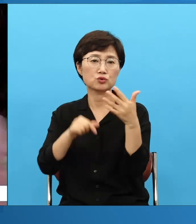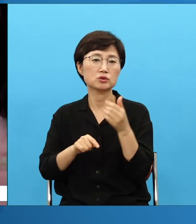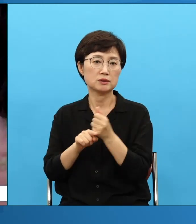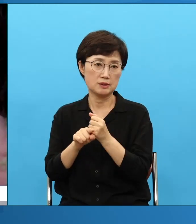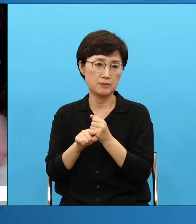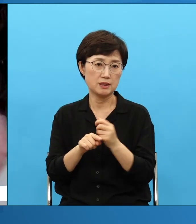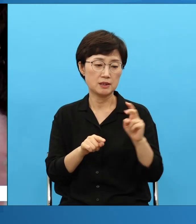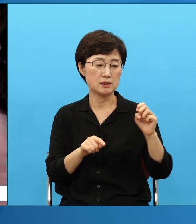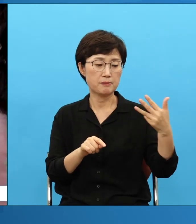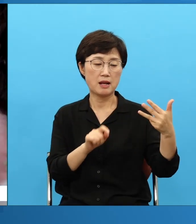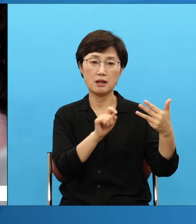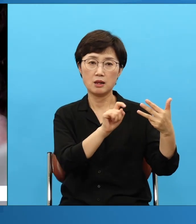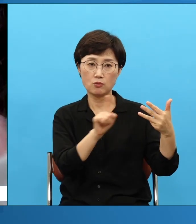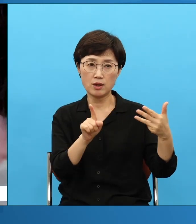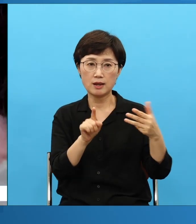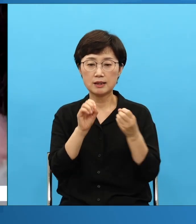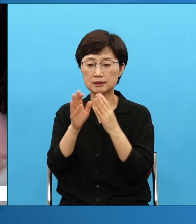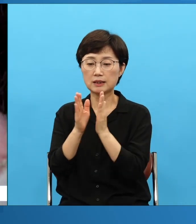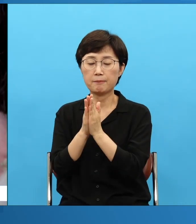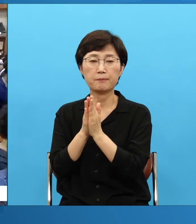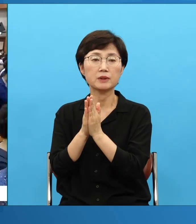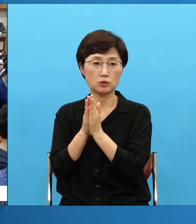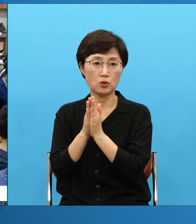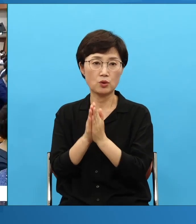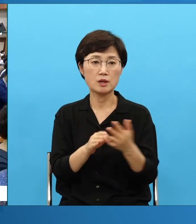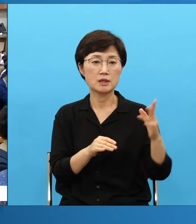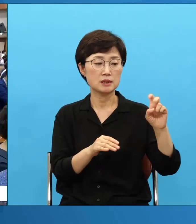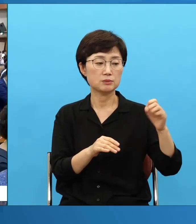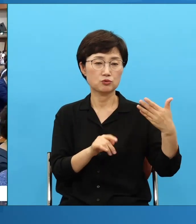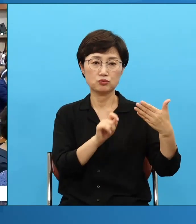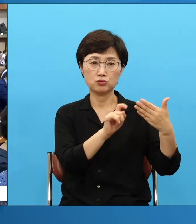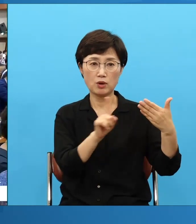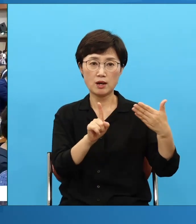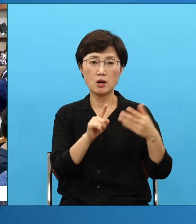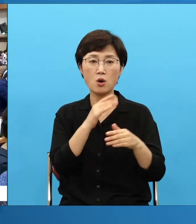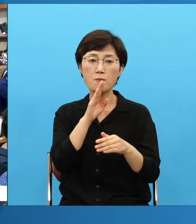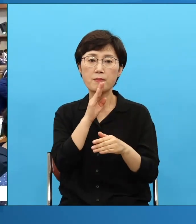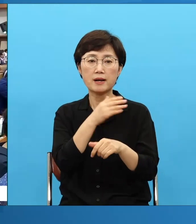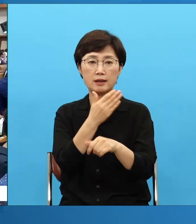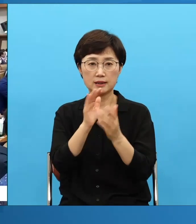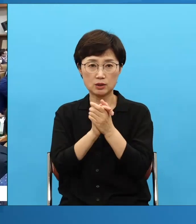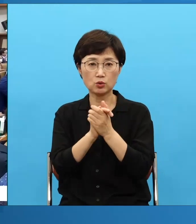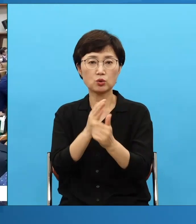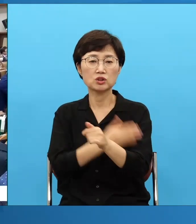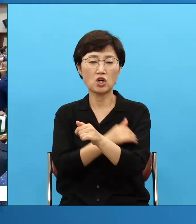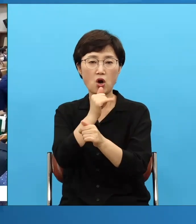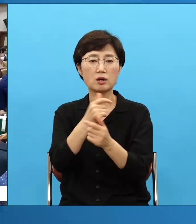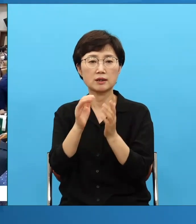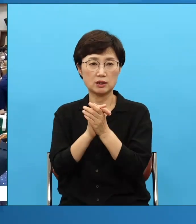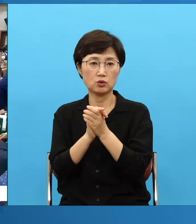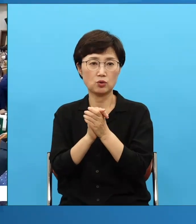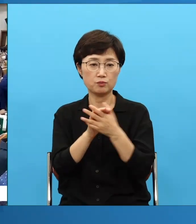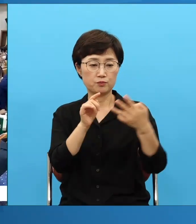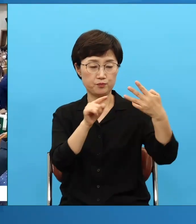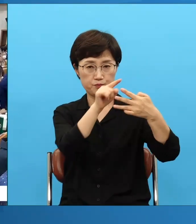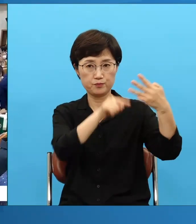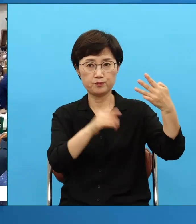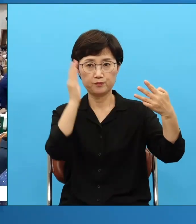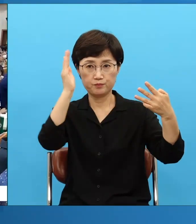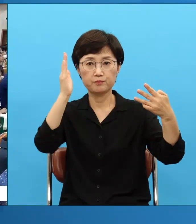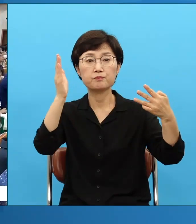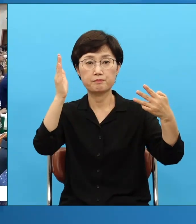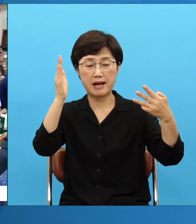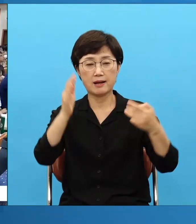의미, 28과 응답받는 기도, 29과 올바른 기도와 능력 있는 기도 등 3강의